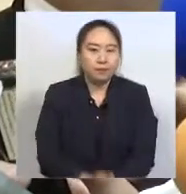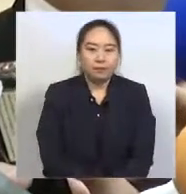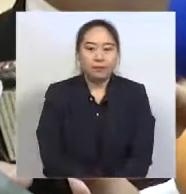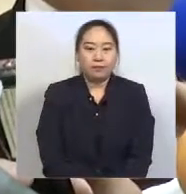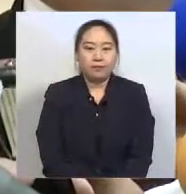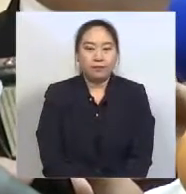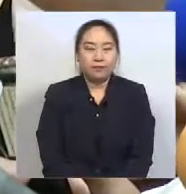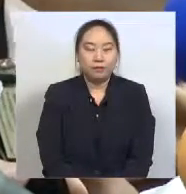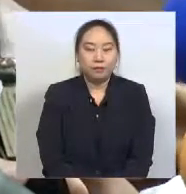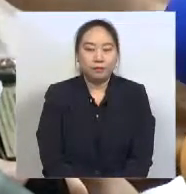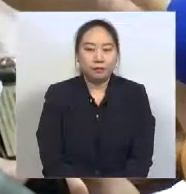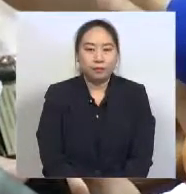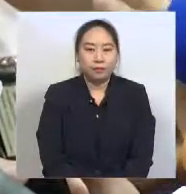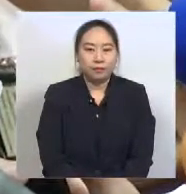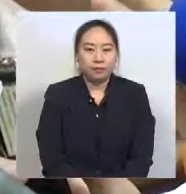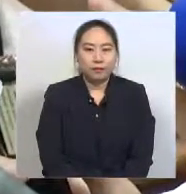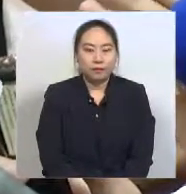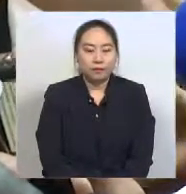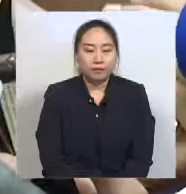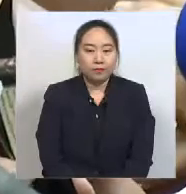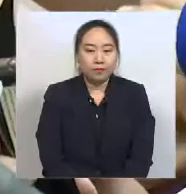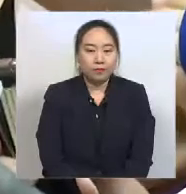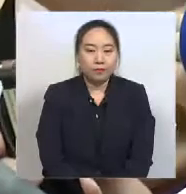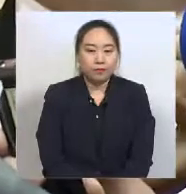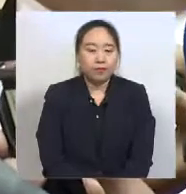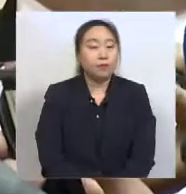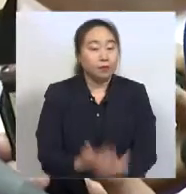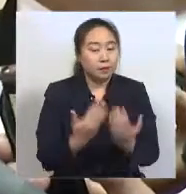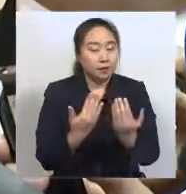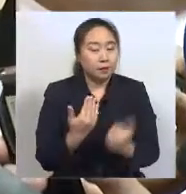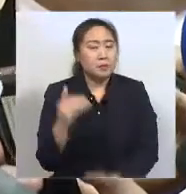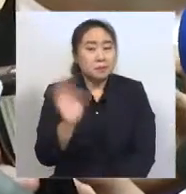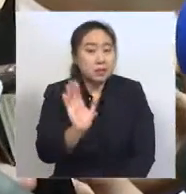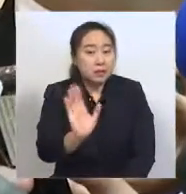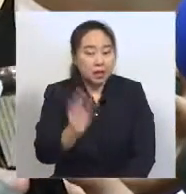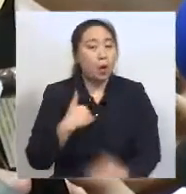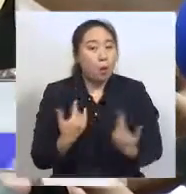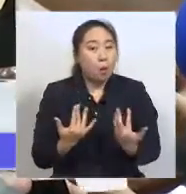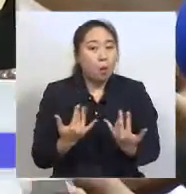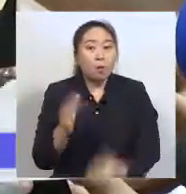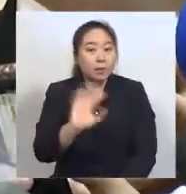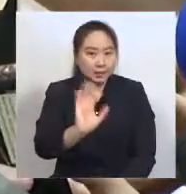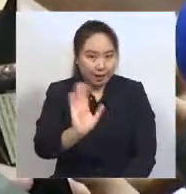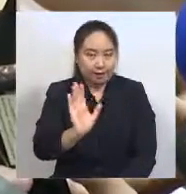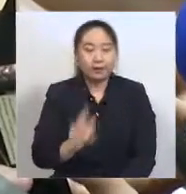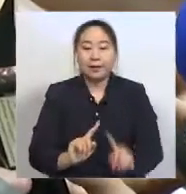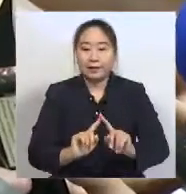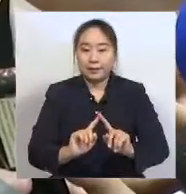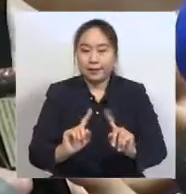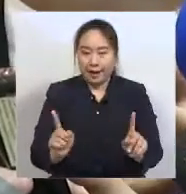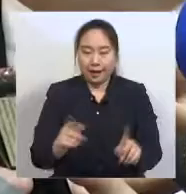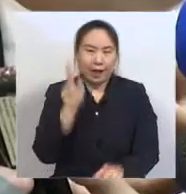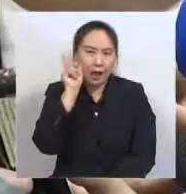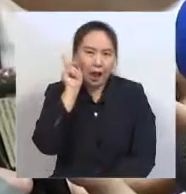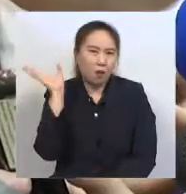คือที่นั่งคือรอที่จะเจ็ดตุลา ไม่ใช่นะคะไม่ได้รอนะคะแต่ได้เพียงแต่ว่าฟังตามข่าวว่